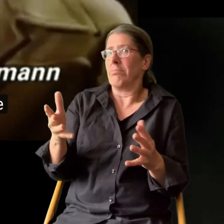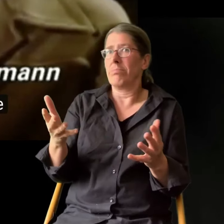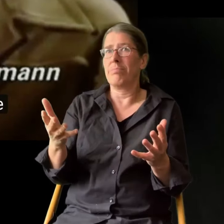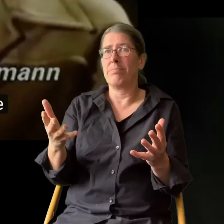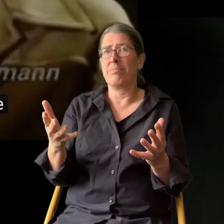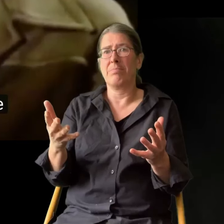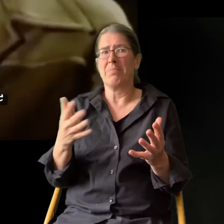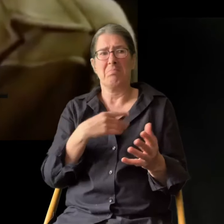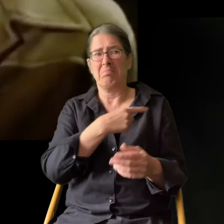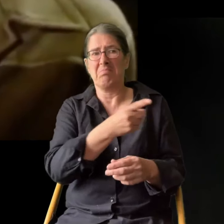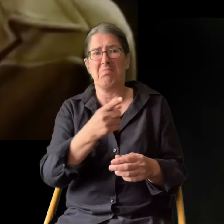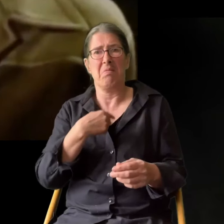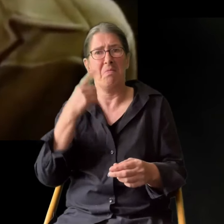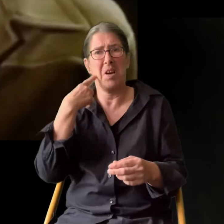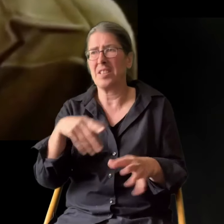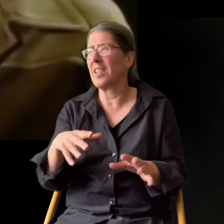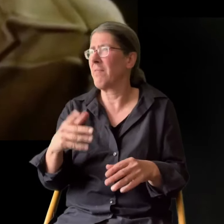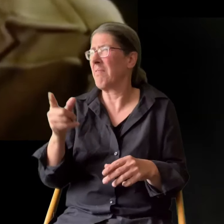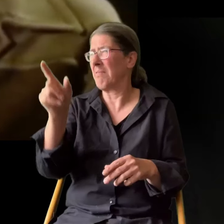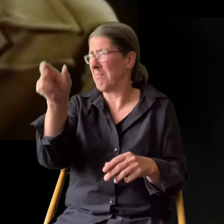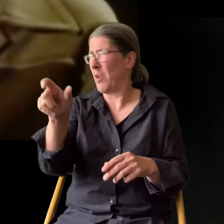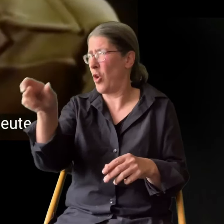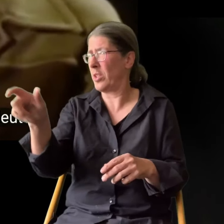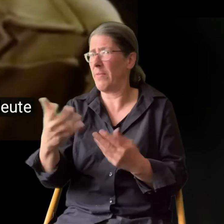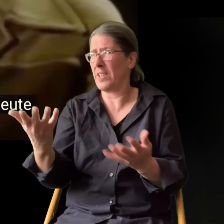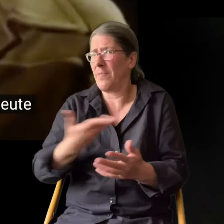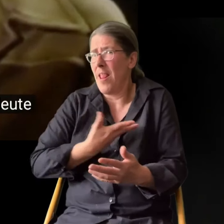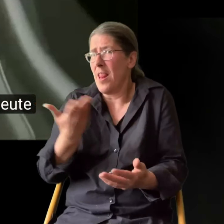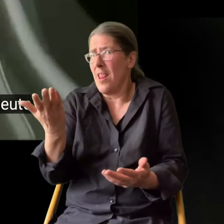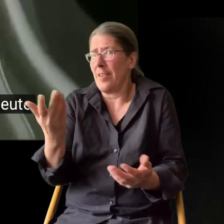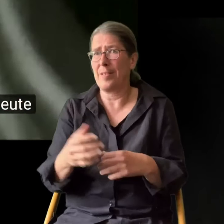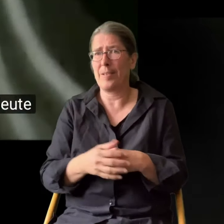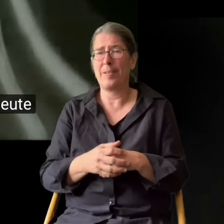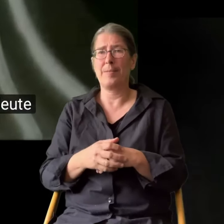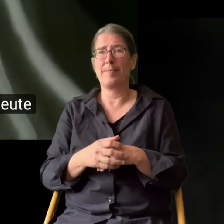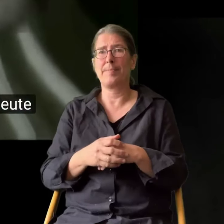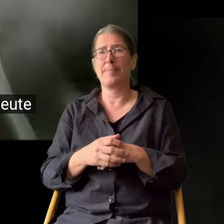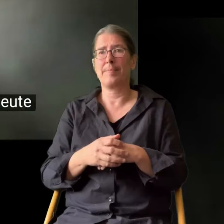man hat nicht gewusst, was wollen denn diese Leute eigentlich?